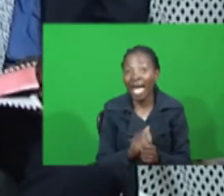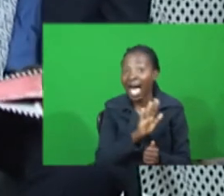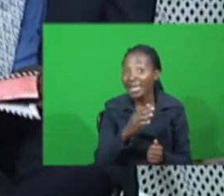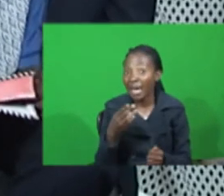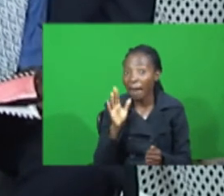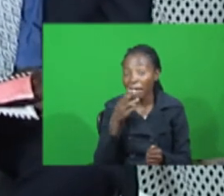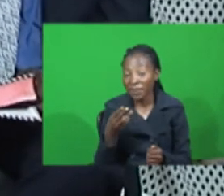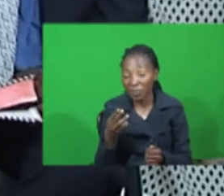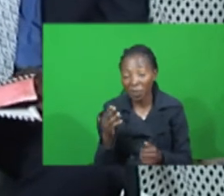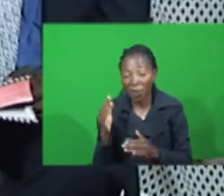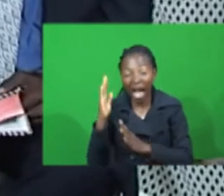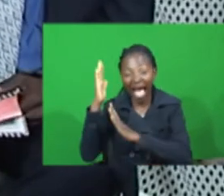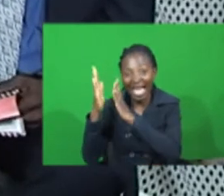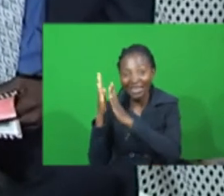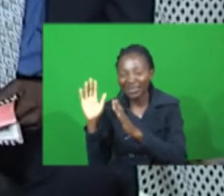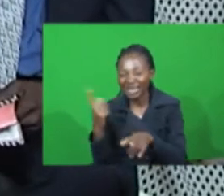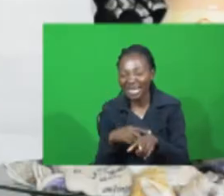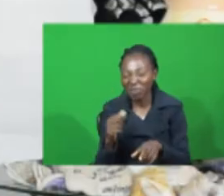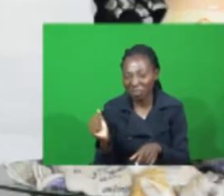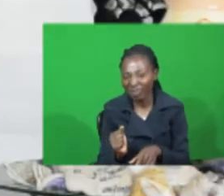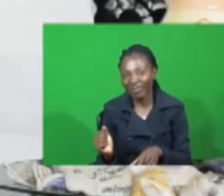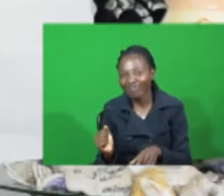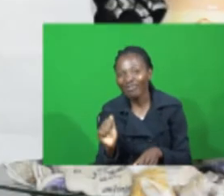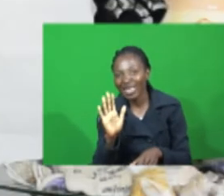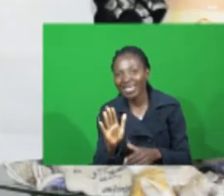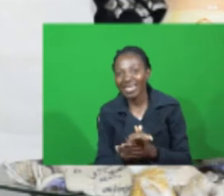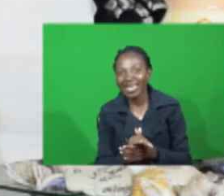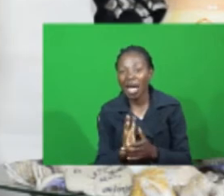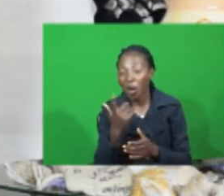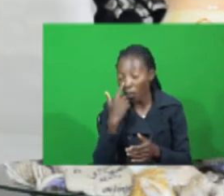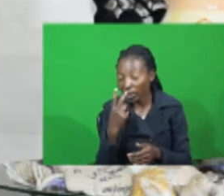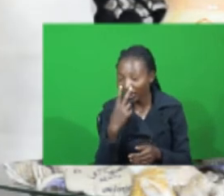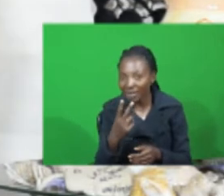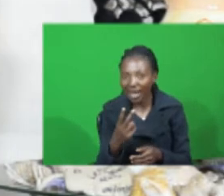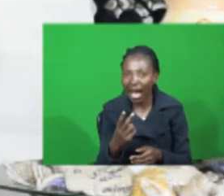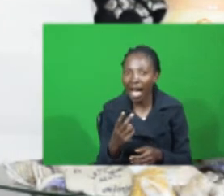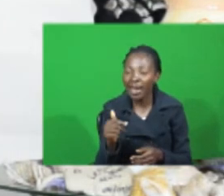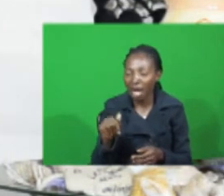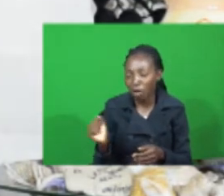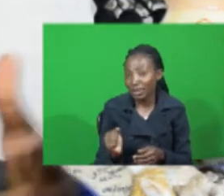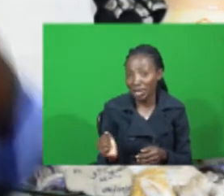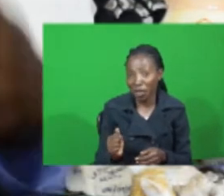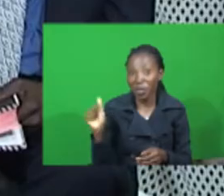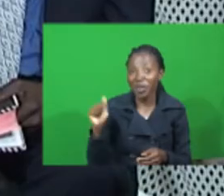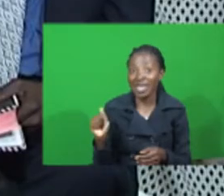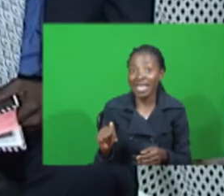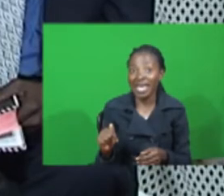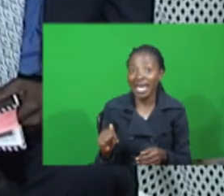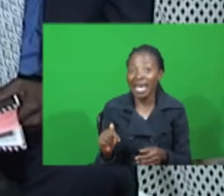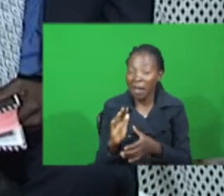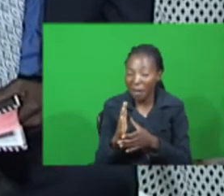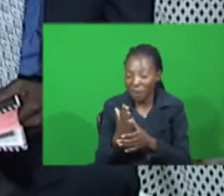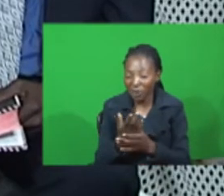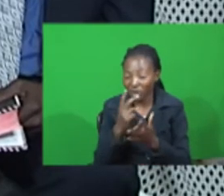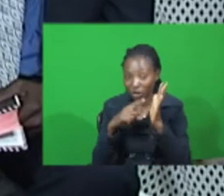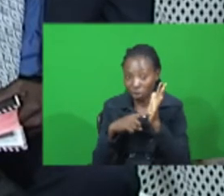aina kakatsvimbo zvokuti ukatona achisvika mese munobva matonzi okuve pachituru sekuru asvika unotozviona kuti munhu ane